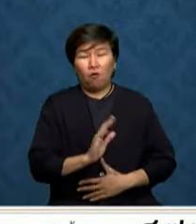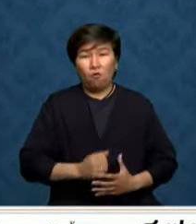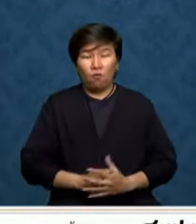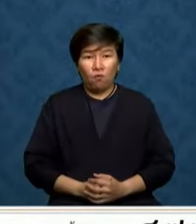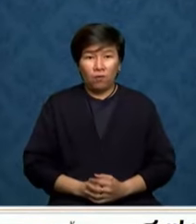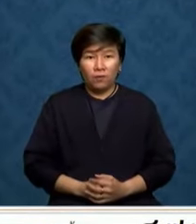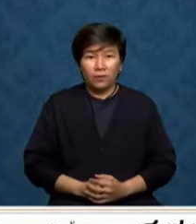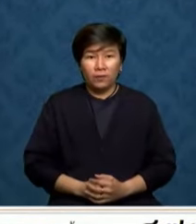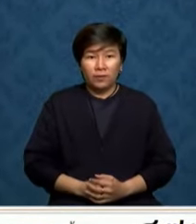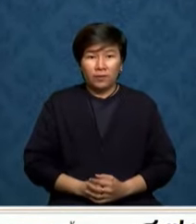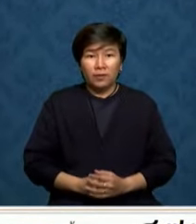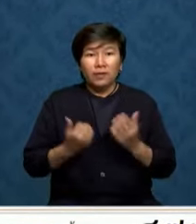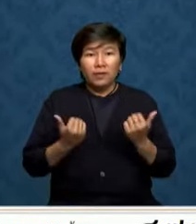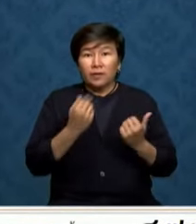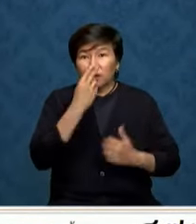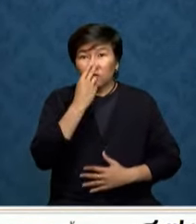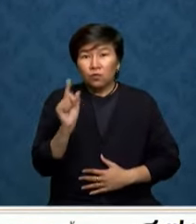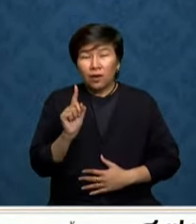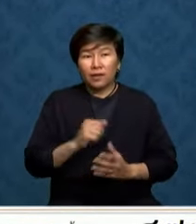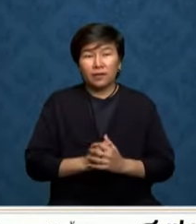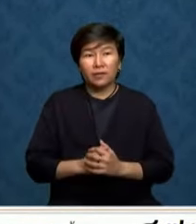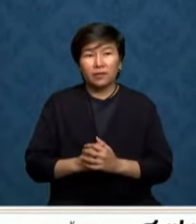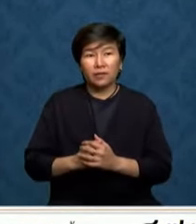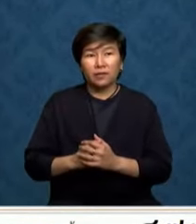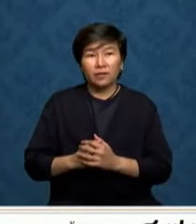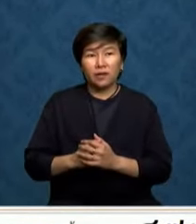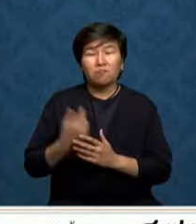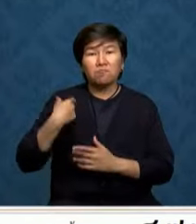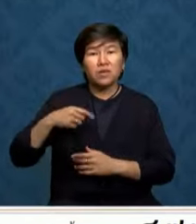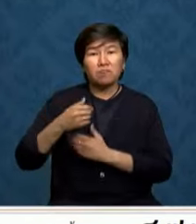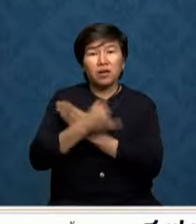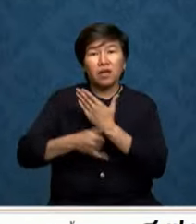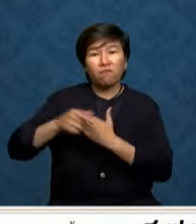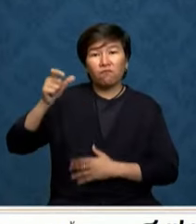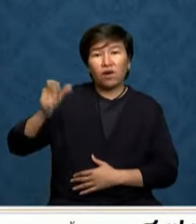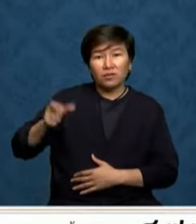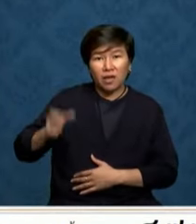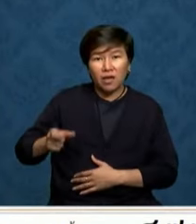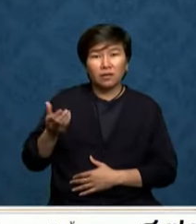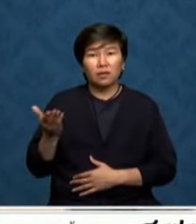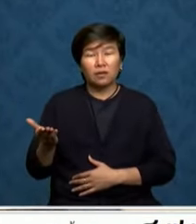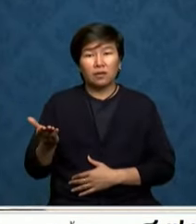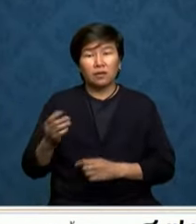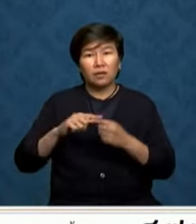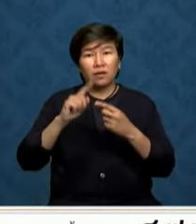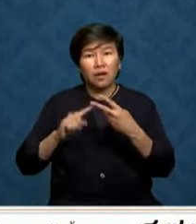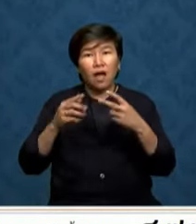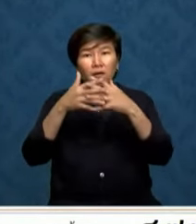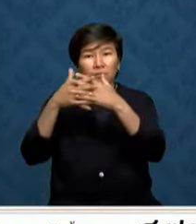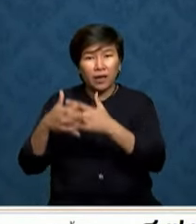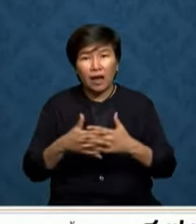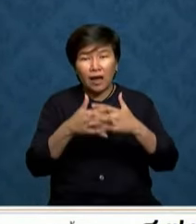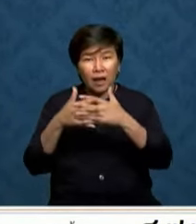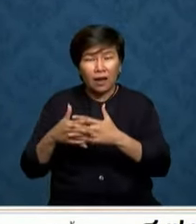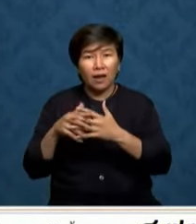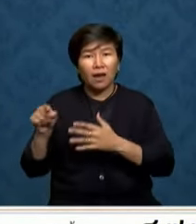กำลังมองกลับไปที่ประเทศที่ได้รับเสรีภาพอย่างประเทศฝรั่งเศสหรือประเทศอเมริกาที่เพื่อน